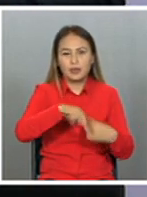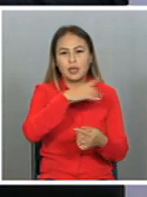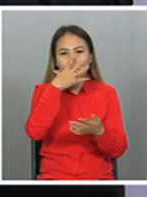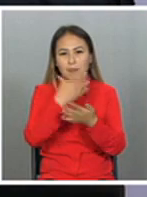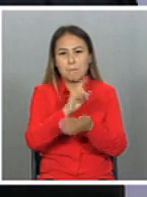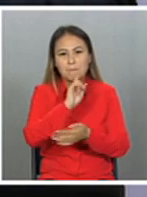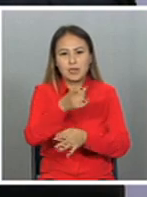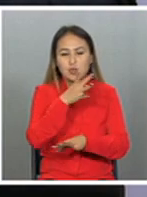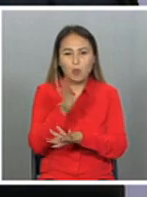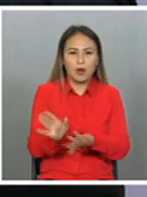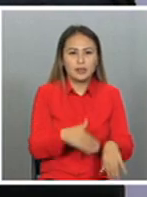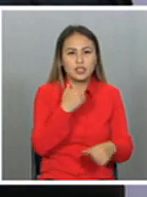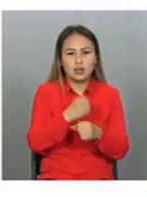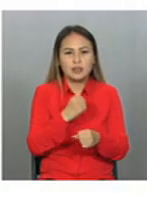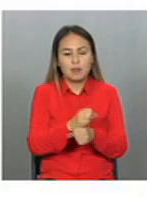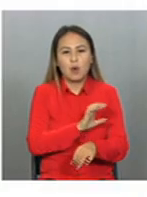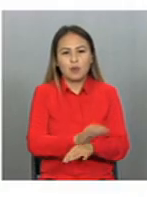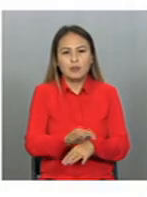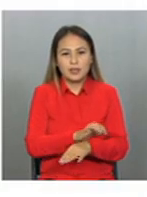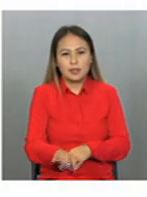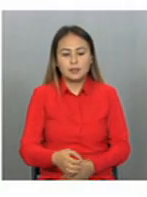жыл бойында жасап шығарған өнімдері.